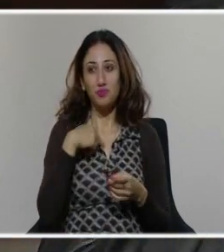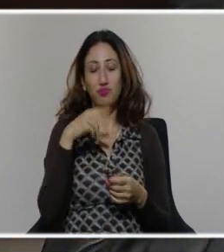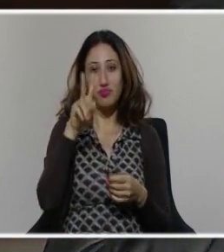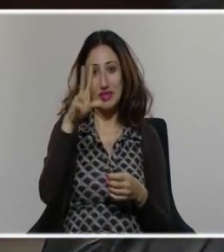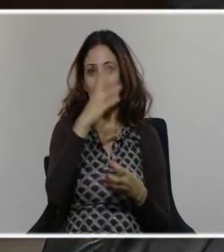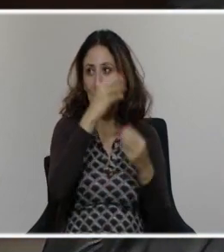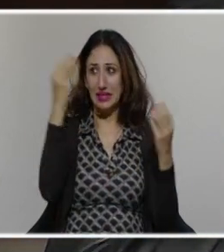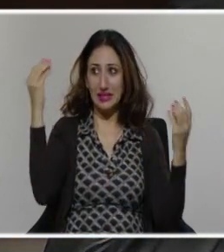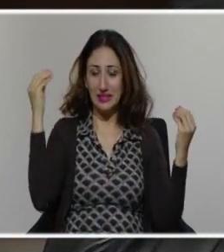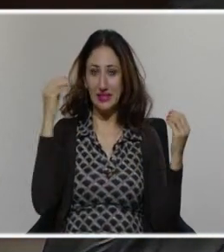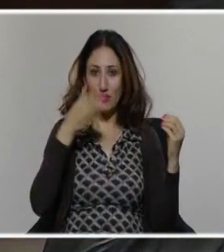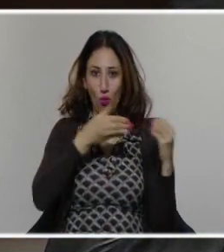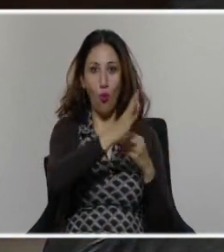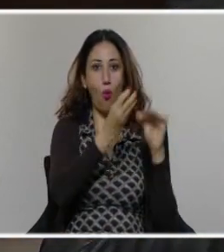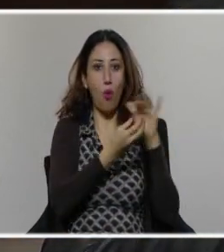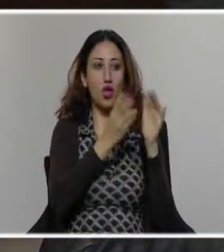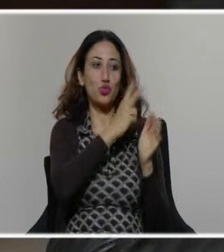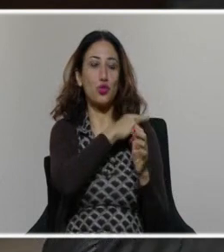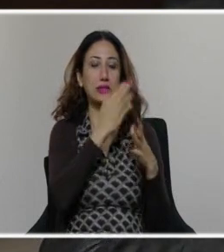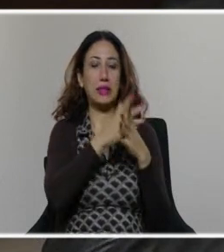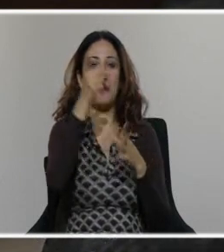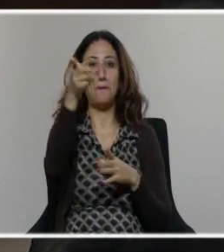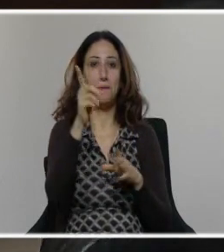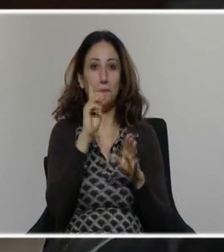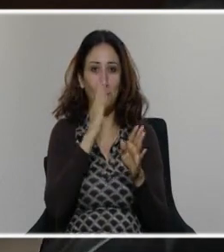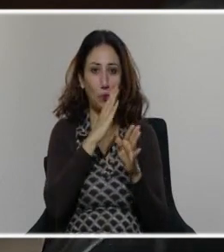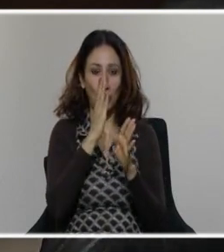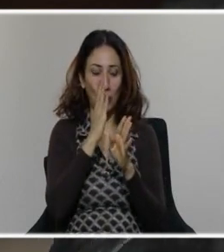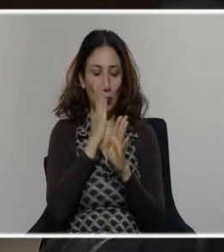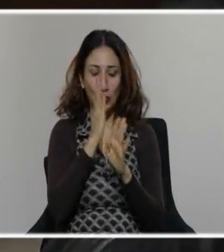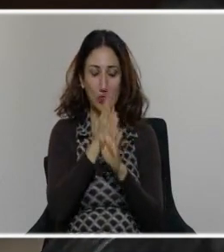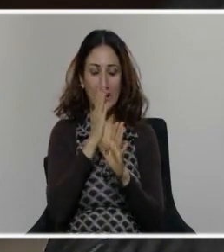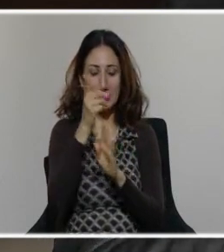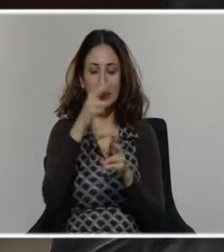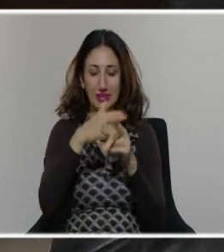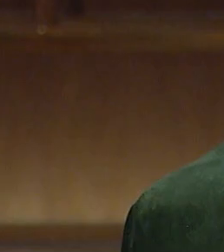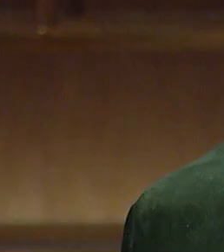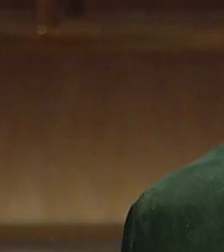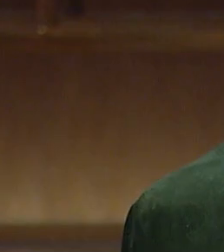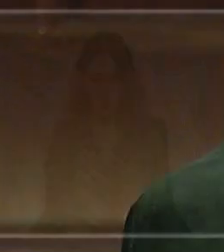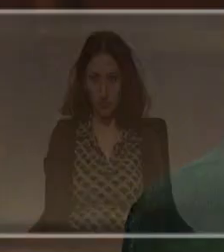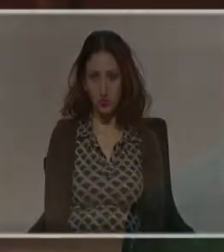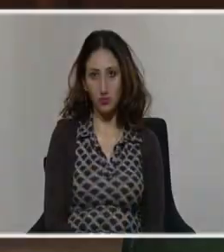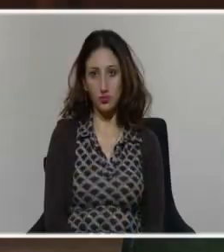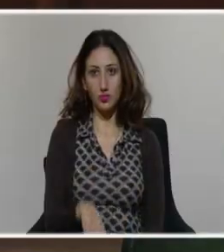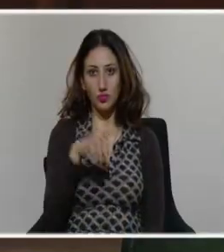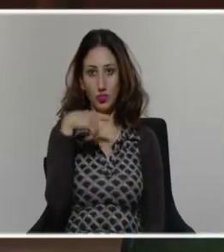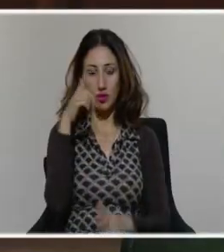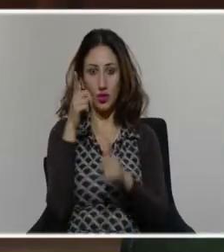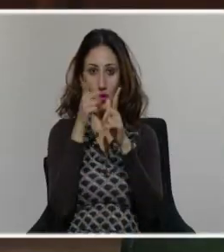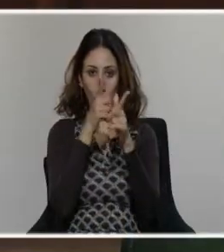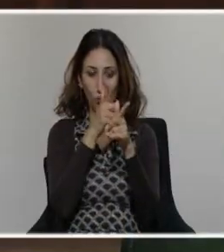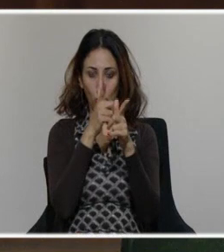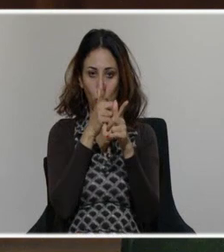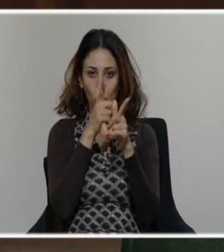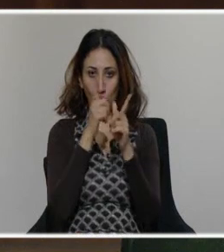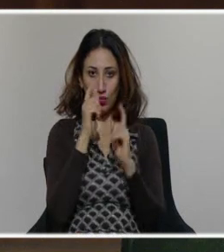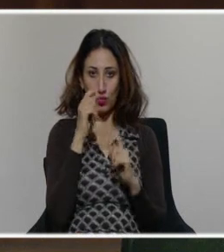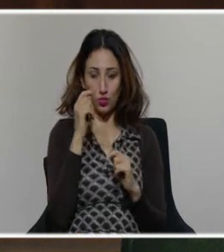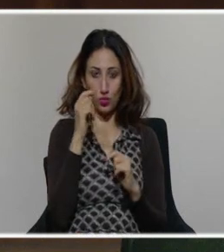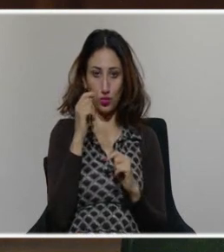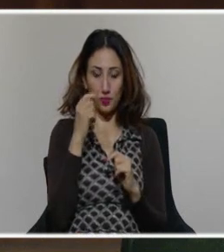كتير جدا جدا بقابلهم الحقيقة يقولوا إحنا دخلنا شرطة مخصوص عشان المال والبنون الضابط ابن السول شرابي. مجدي أبو عميرة في عام